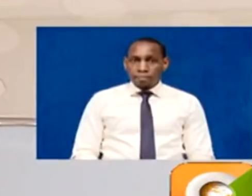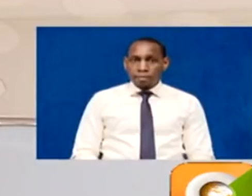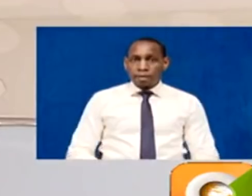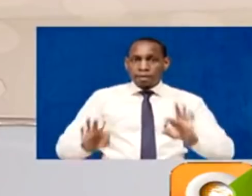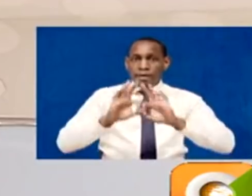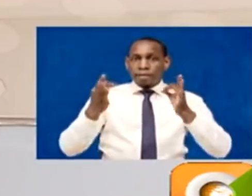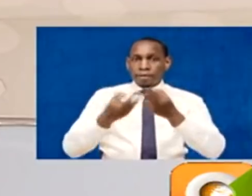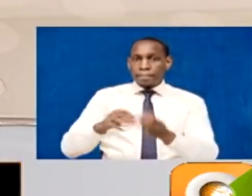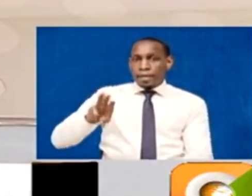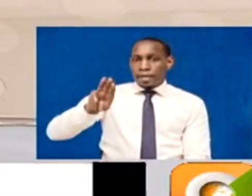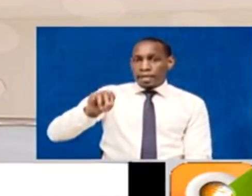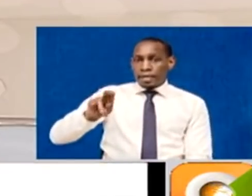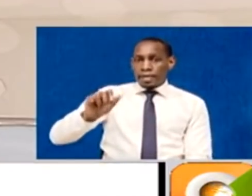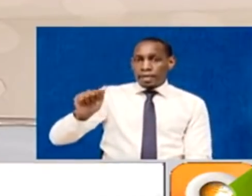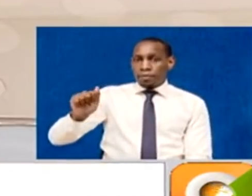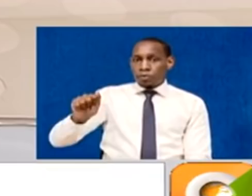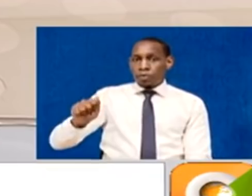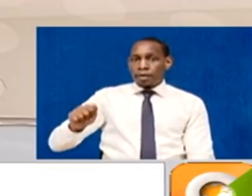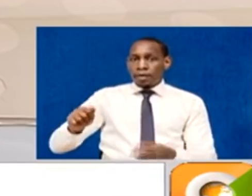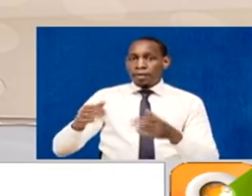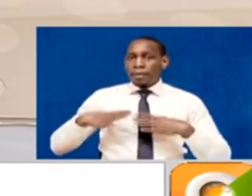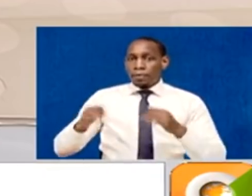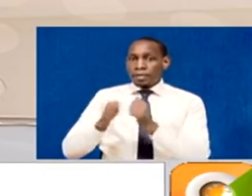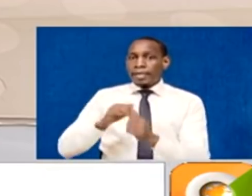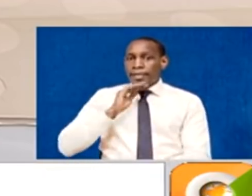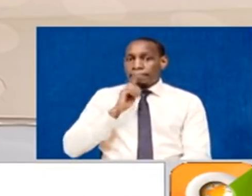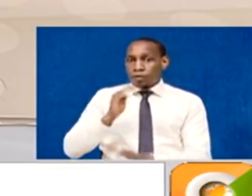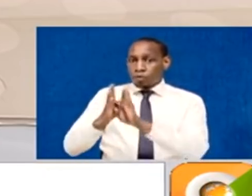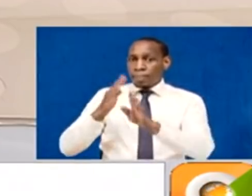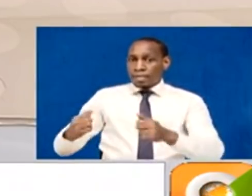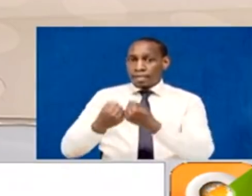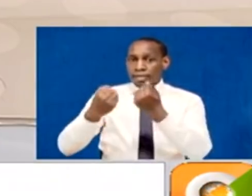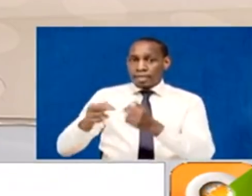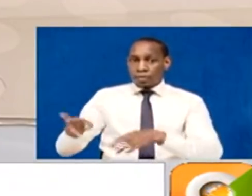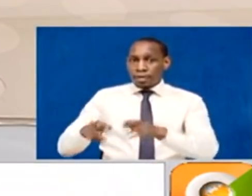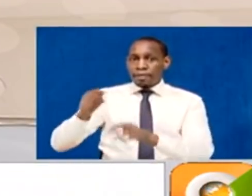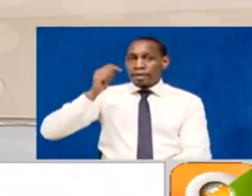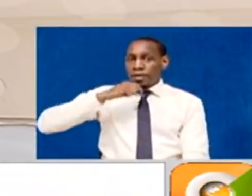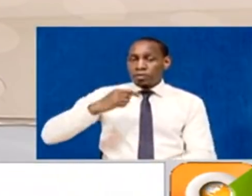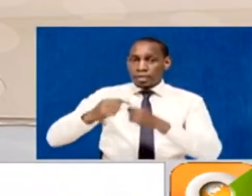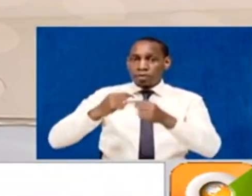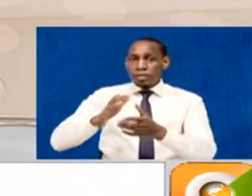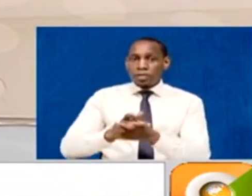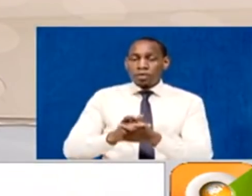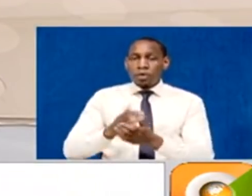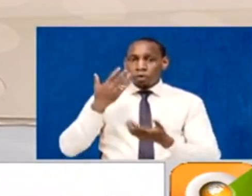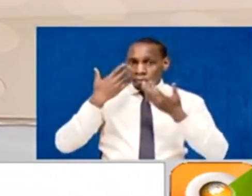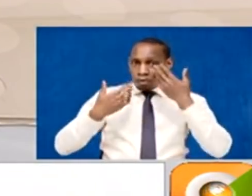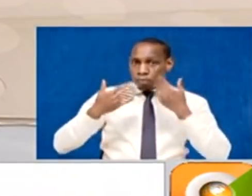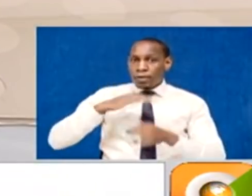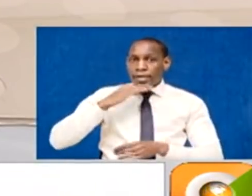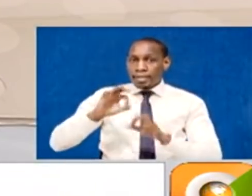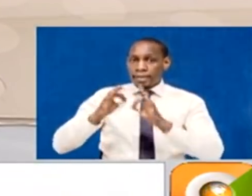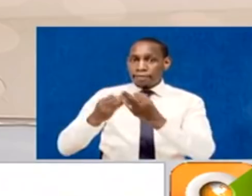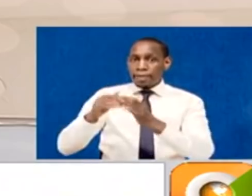Familia ya Mutua Mbuvi iliyopoteza watu 10 kwenye mkasa wa basi katika mto Enziu, kaunti ya Kitui, inazidi kuomboleza vifo vya wapendwa wao.